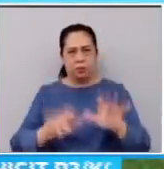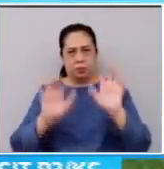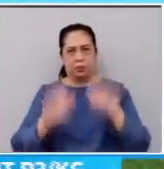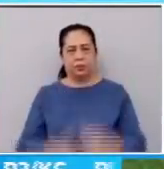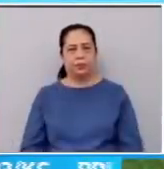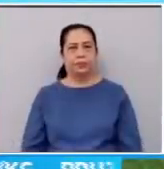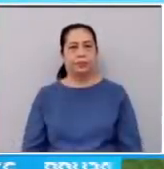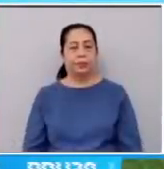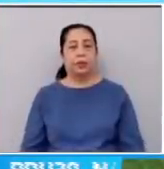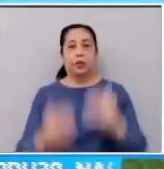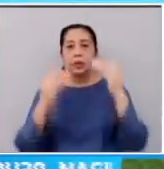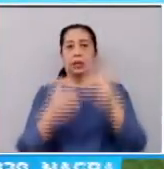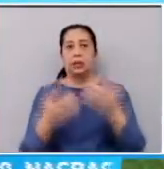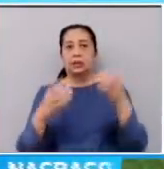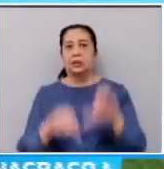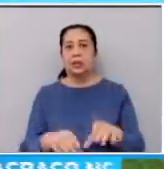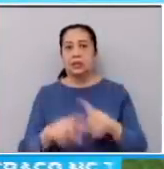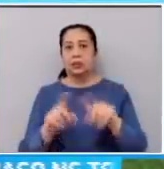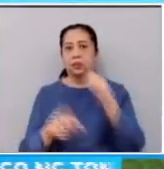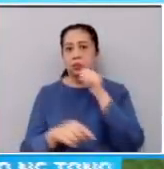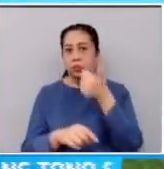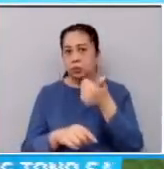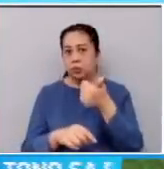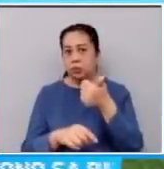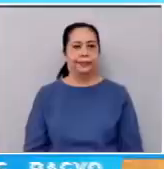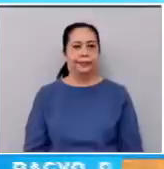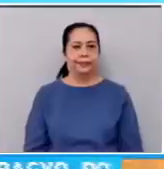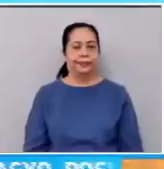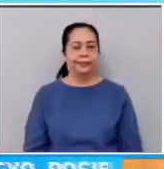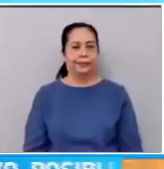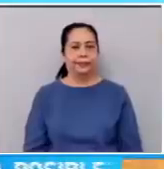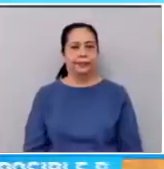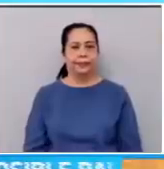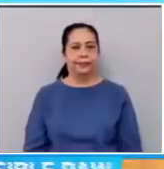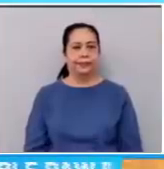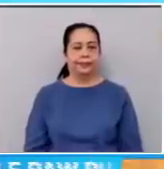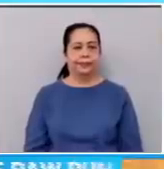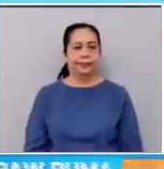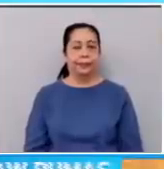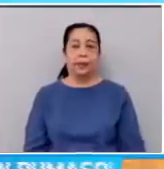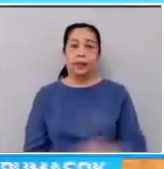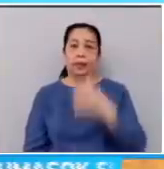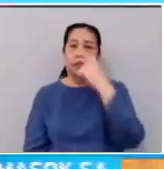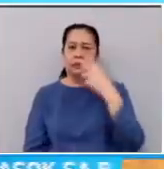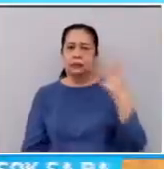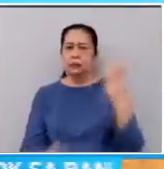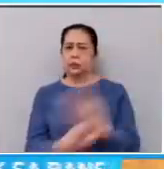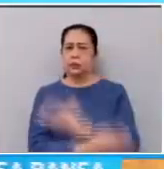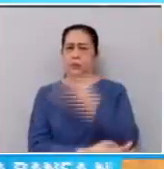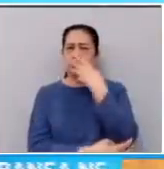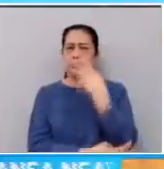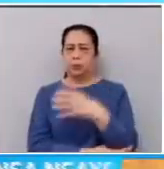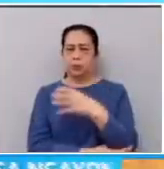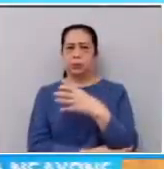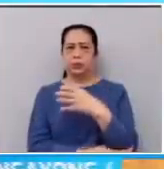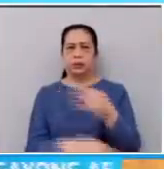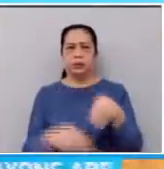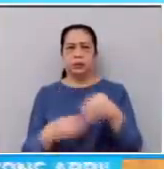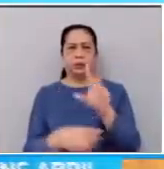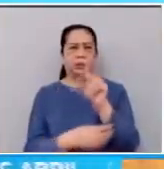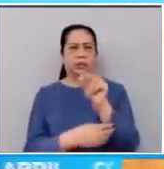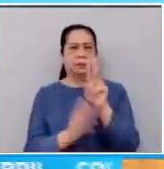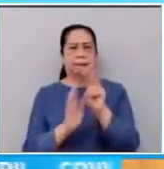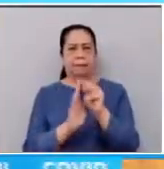ang tsansa nito at bukas at sa Linggo. Dahil sa tindi ng init ng panahon, bibigyan ng 30 minutong pahinga ang